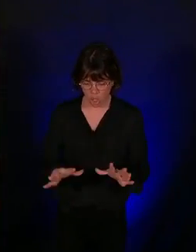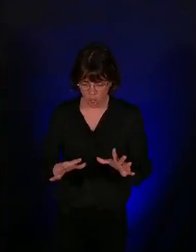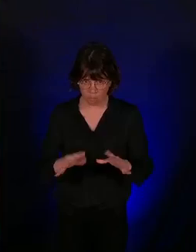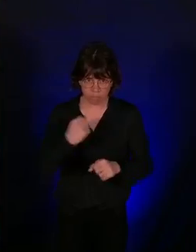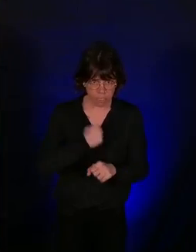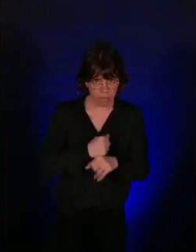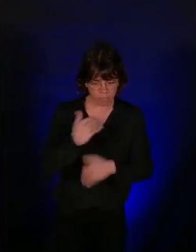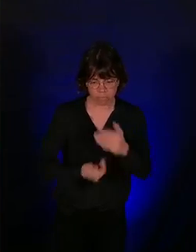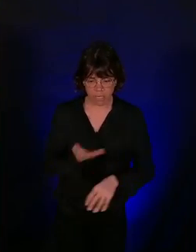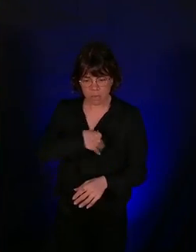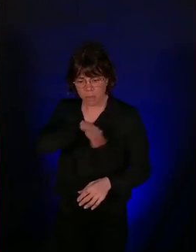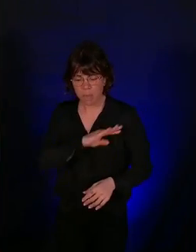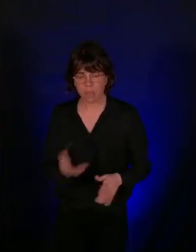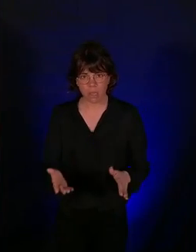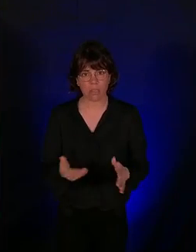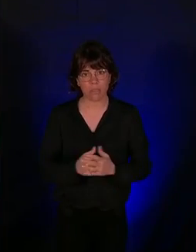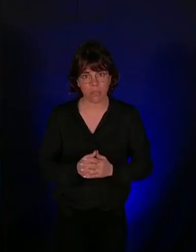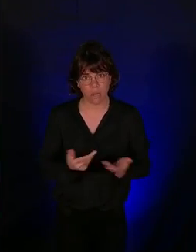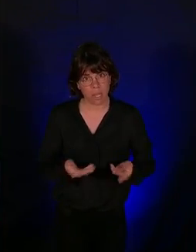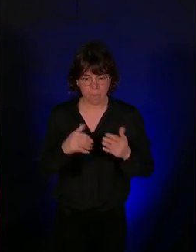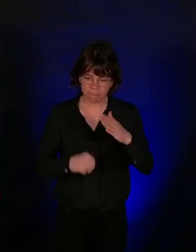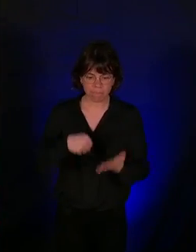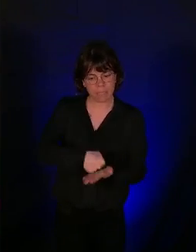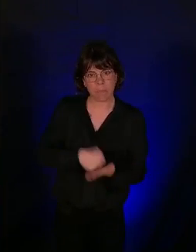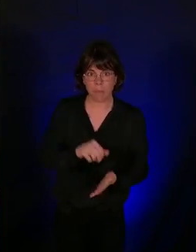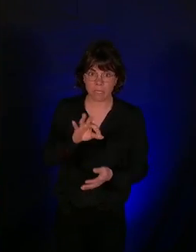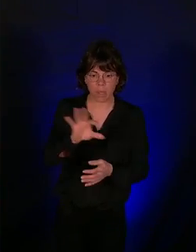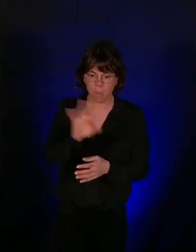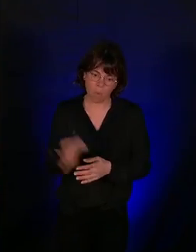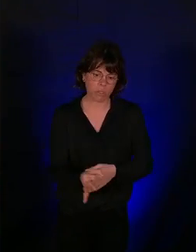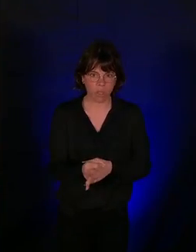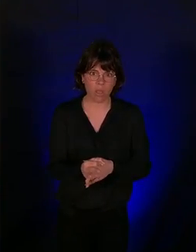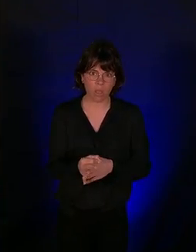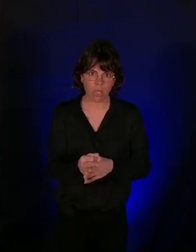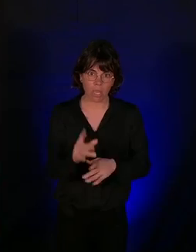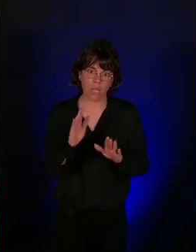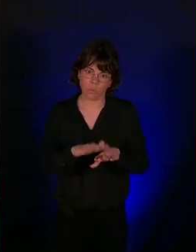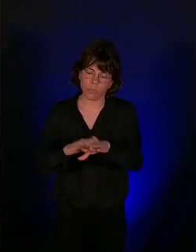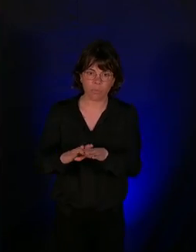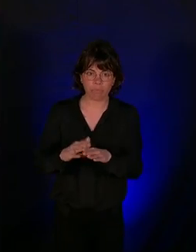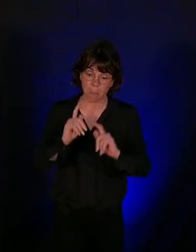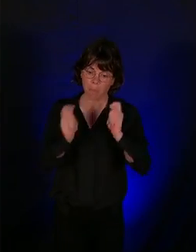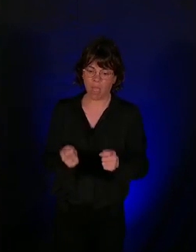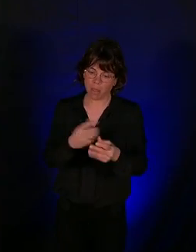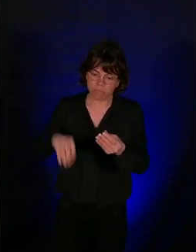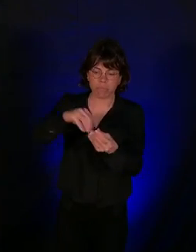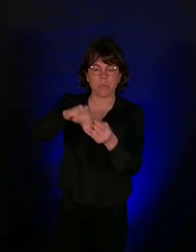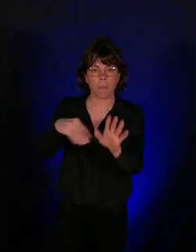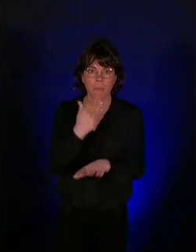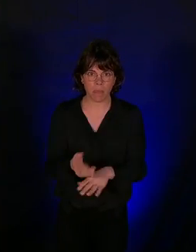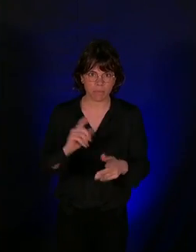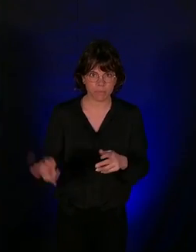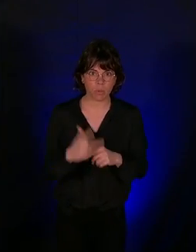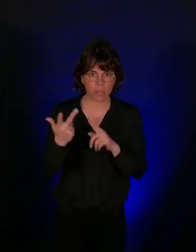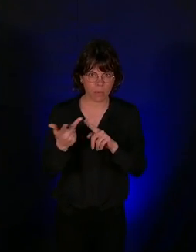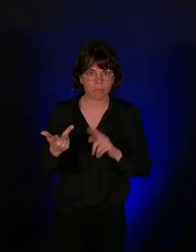la responsabilité qui doit être à minima de 50 % et en veillant à ne pas cumuler les mandats 3è point